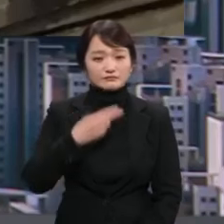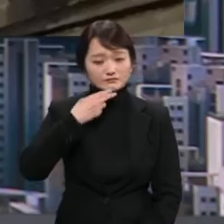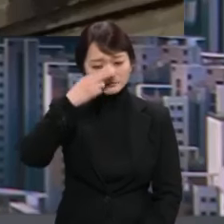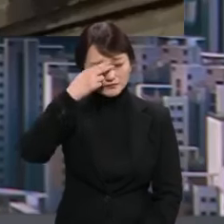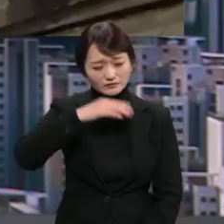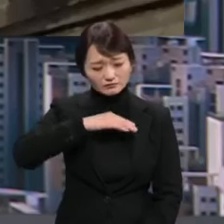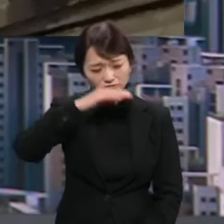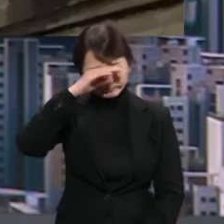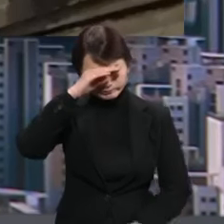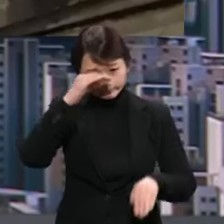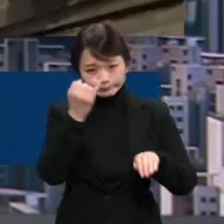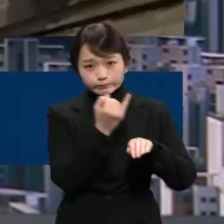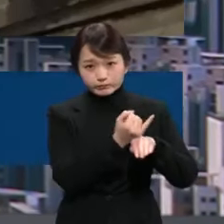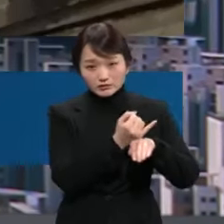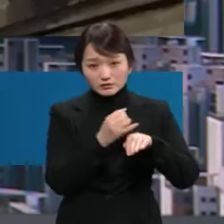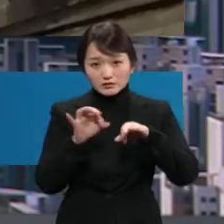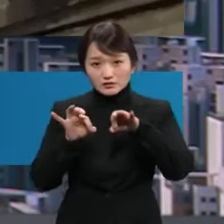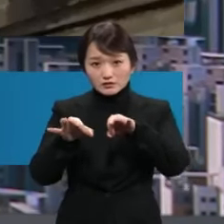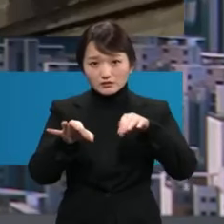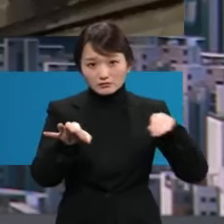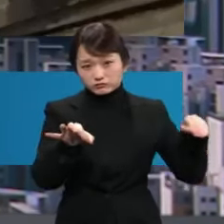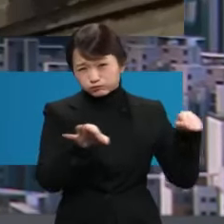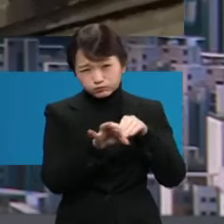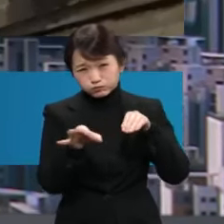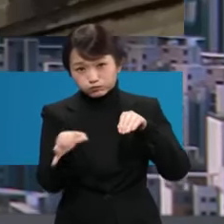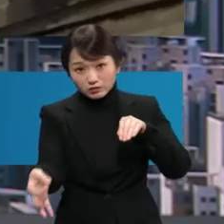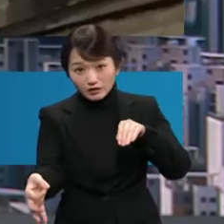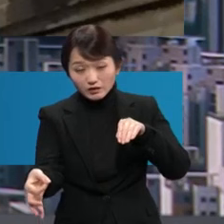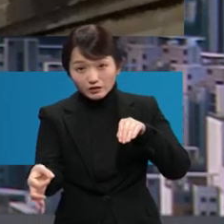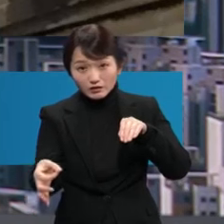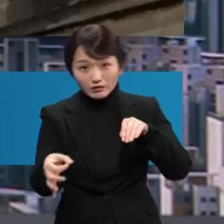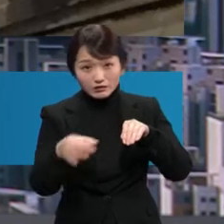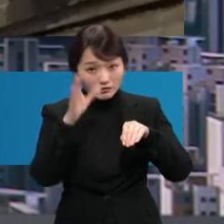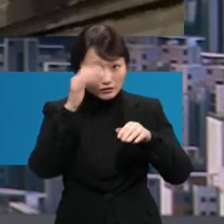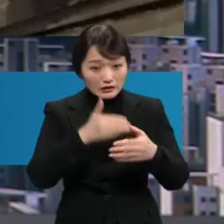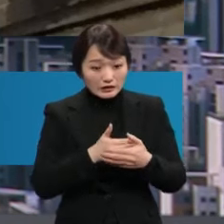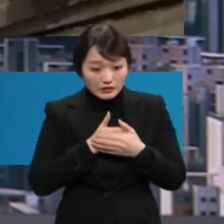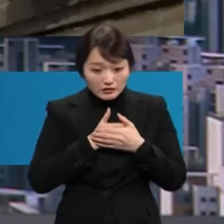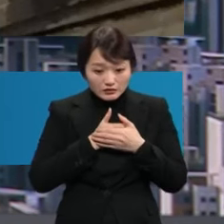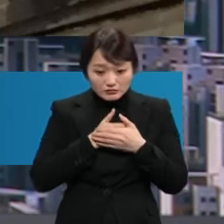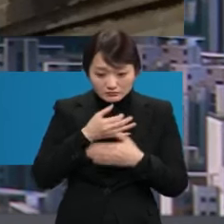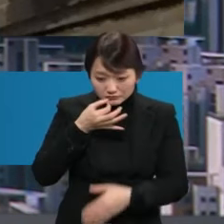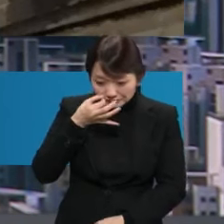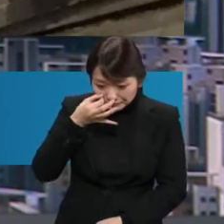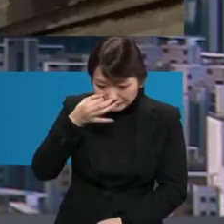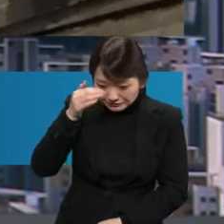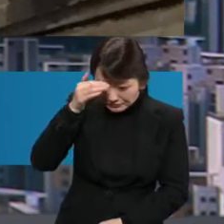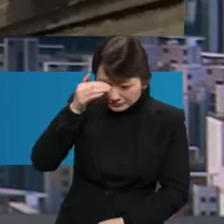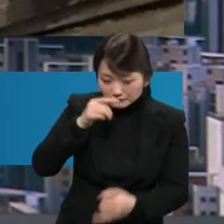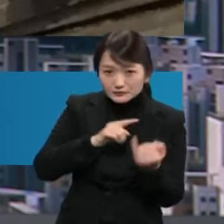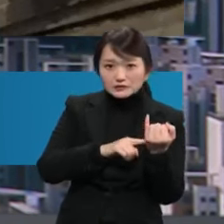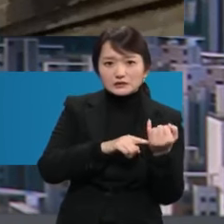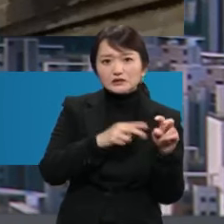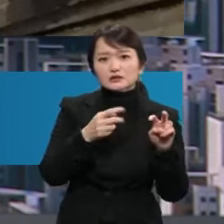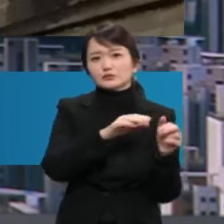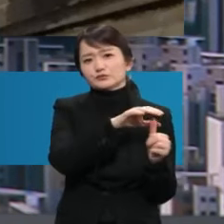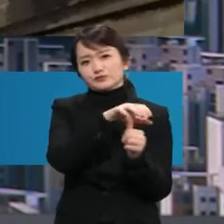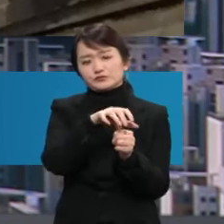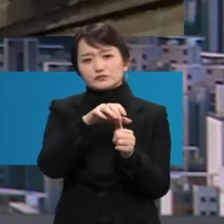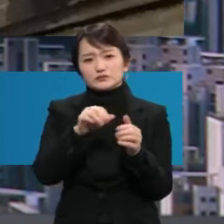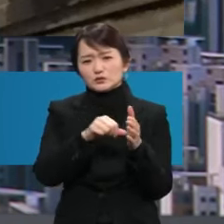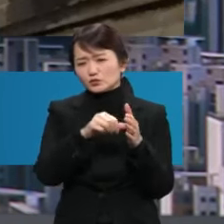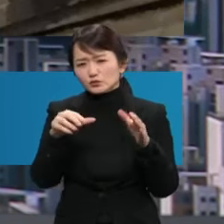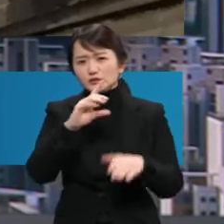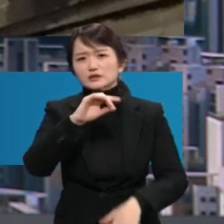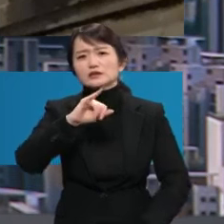만취 상태로 배달 기사를 차로 치고도 반려견을 아는 채 지켜보기만 하던 20대 여성 구속됐습니다. 유명한